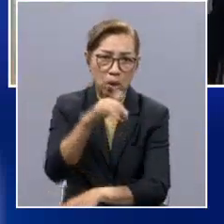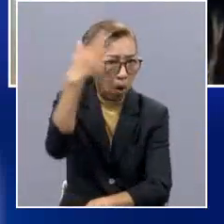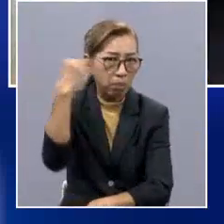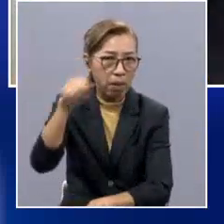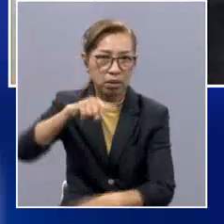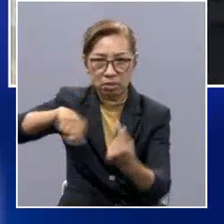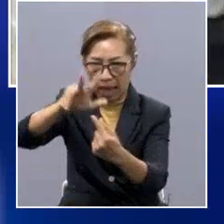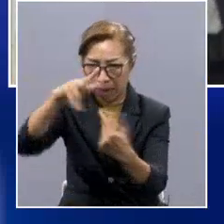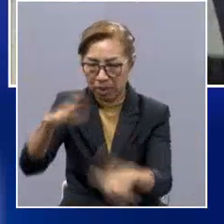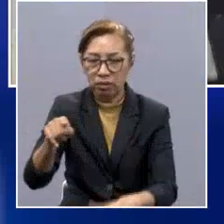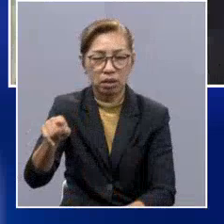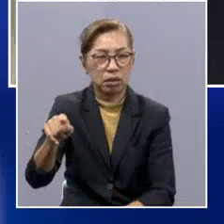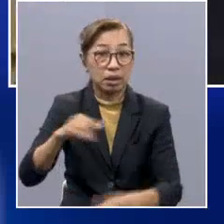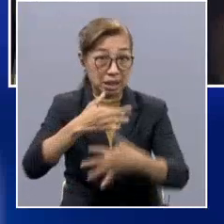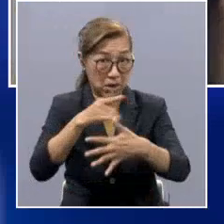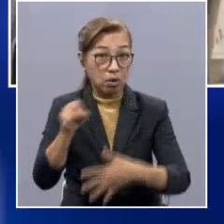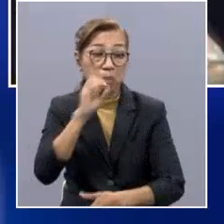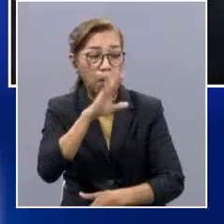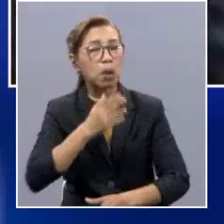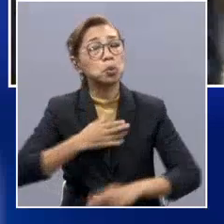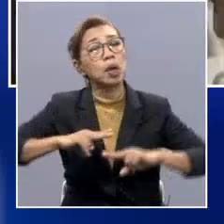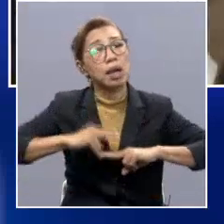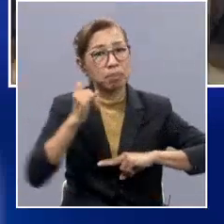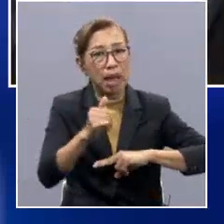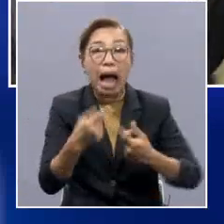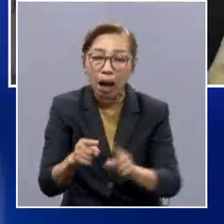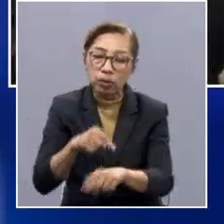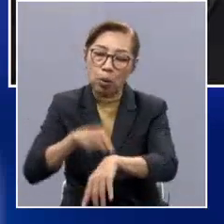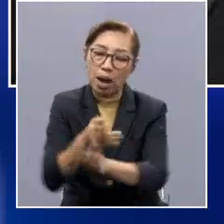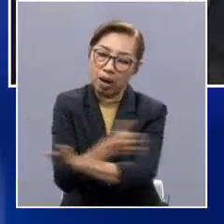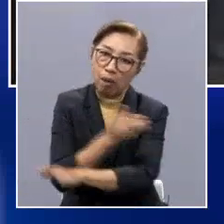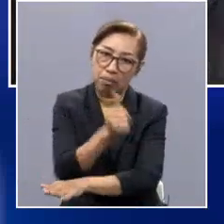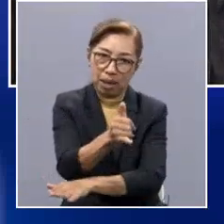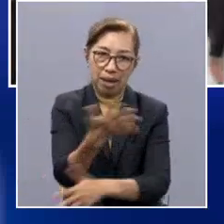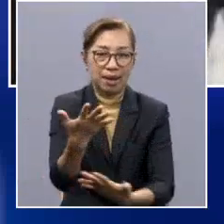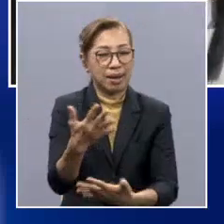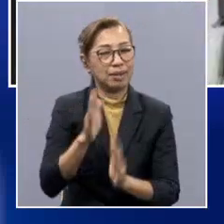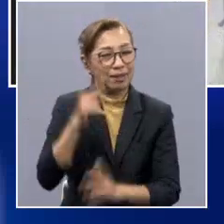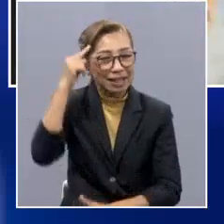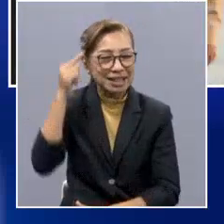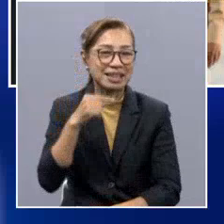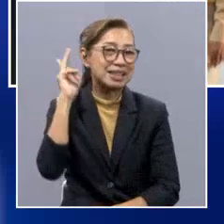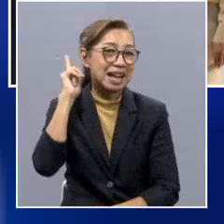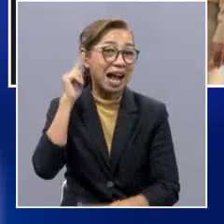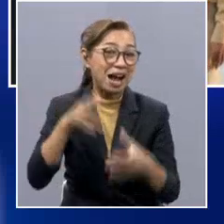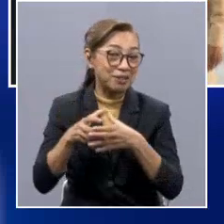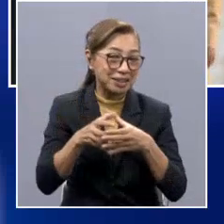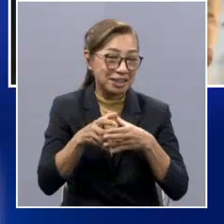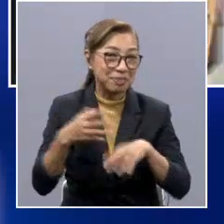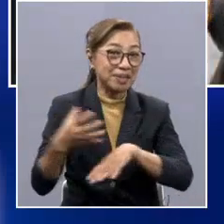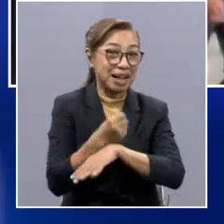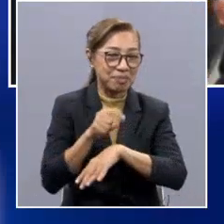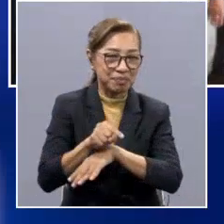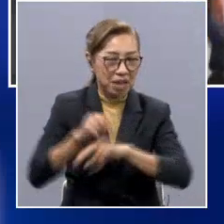รอบแล้ว ขนาดเยาวราชเนี่ยบอกชัดเจนเลยนะว่าไปในนามส่วนตัวก็ไปก่อนนะ ไปก่อนอยู่ดี ตอนนี้ก็เลยแซวกันนะครับทีมข่าวการเมืองเ